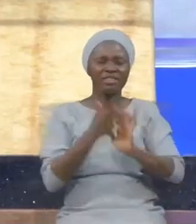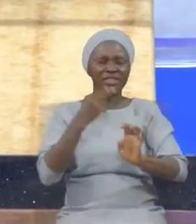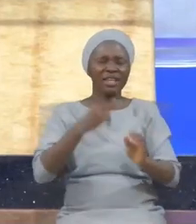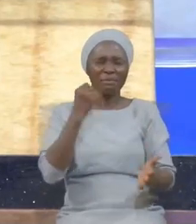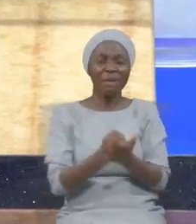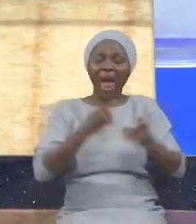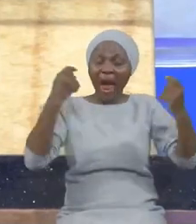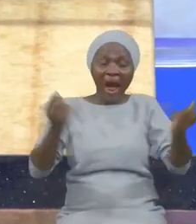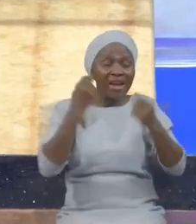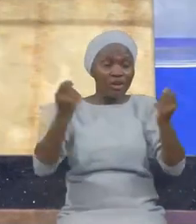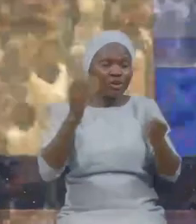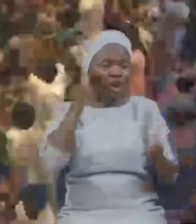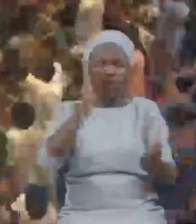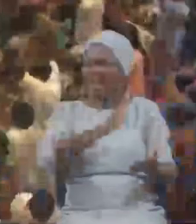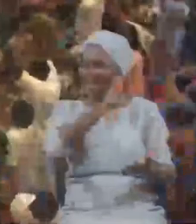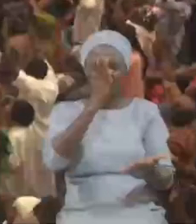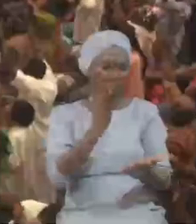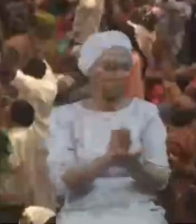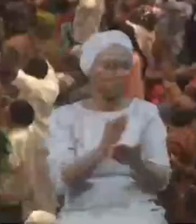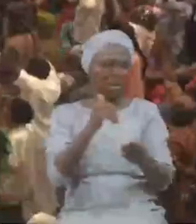ne s'assurera jamais dans votre vie.